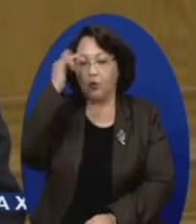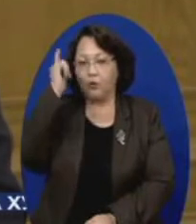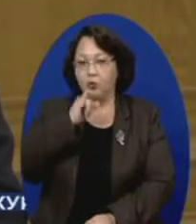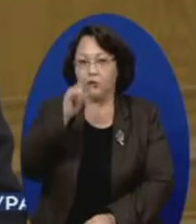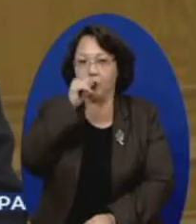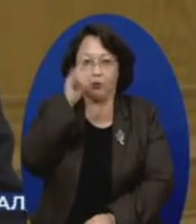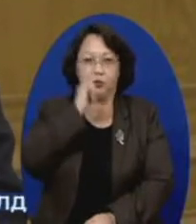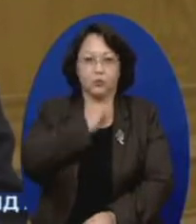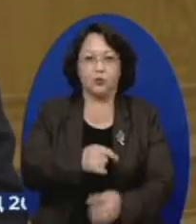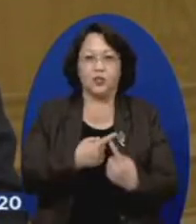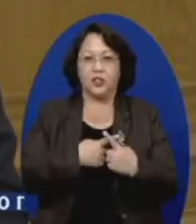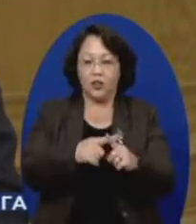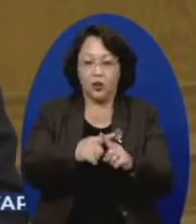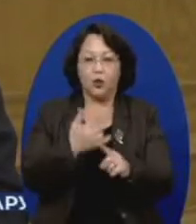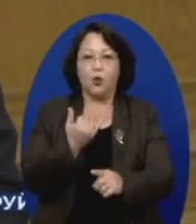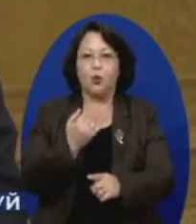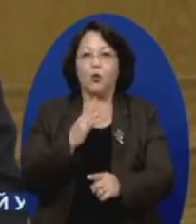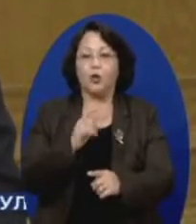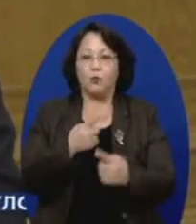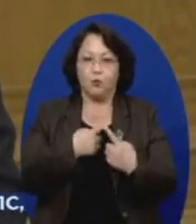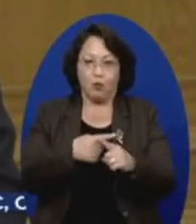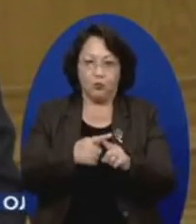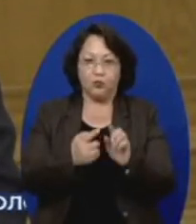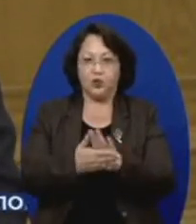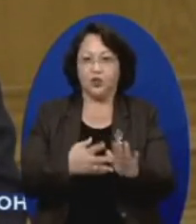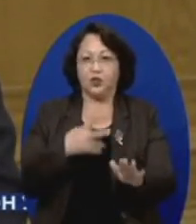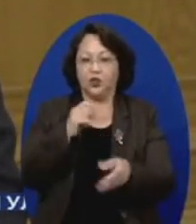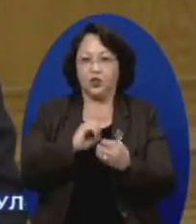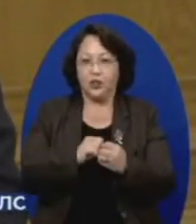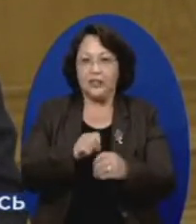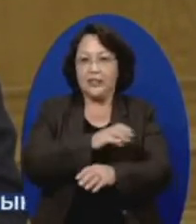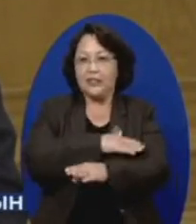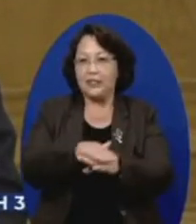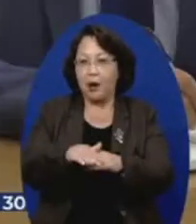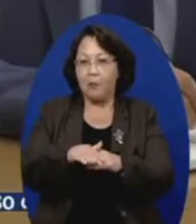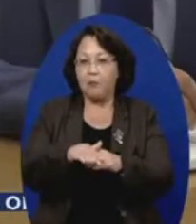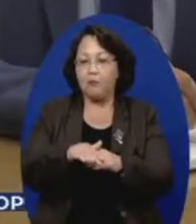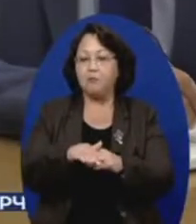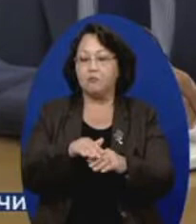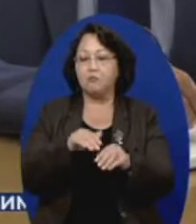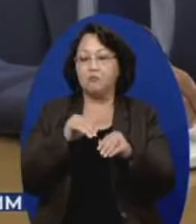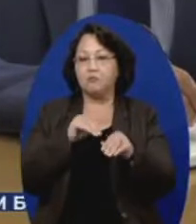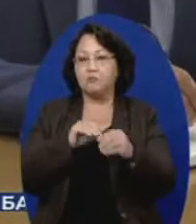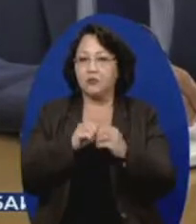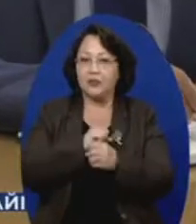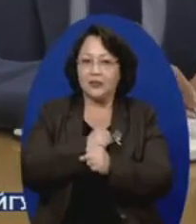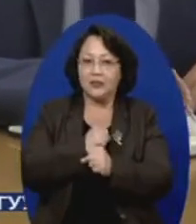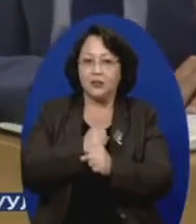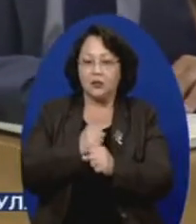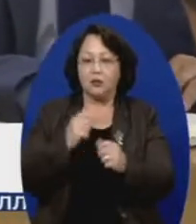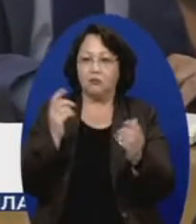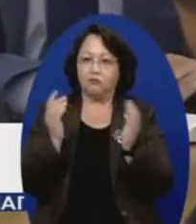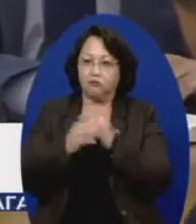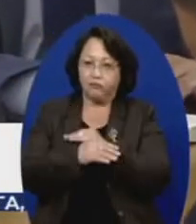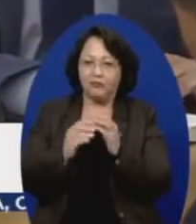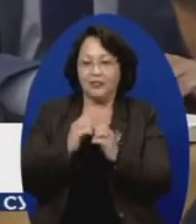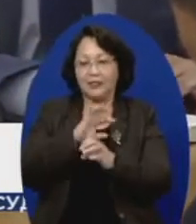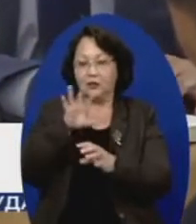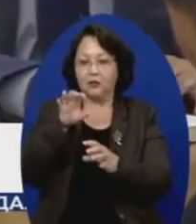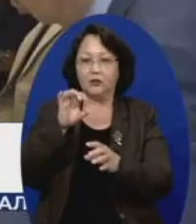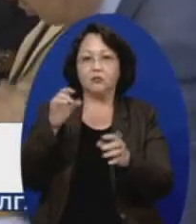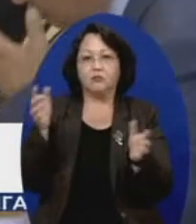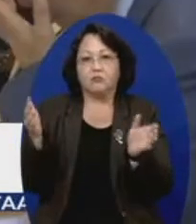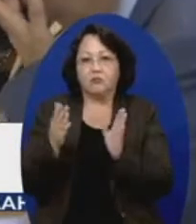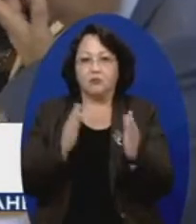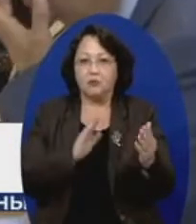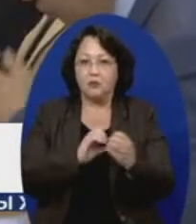За Монгол Оросын хилийн уйлахын боомтыг шинчилэн өргөтгөх, боомт руу засмал зам барих, зорчих хөдөлгөөнийг нэмэгдүүлэх нөхцөлийг бүрдүүлэхэд хоёр тал нэгт хамтран ажиллах